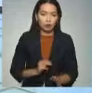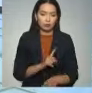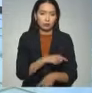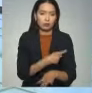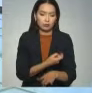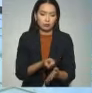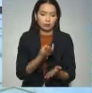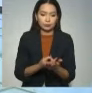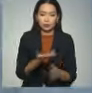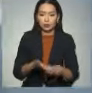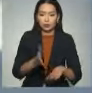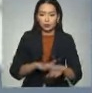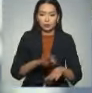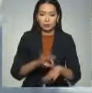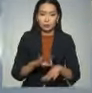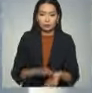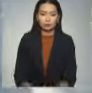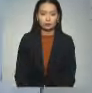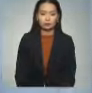ауруханаға жеткізілді.